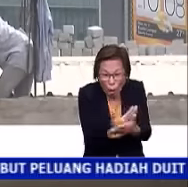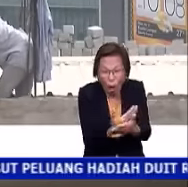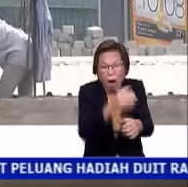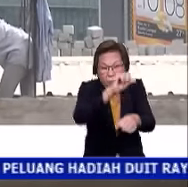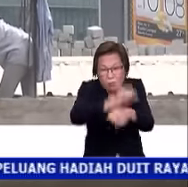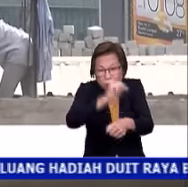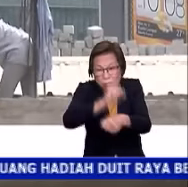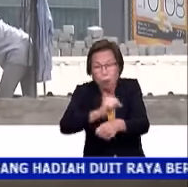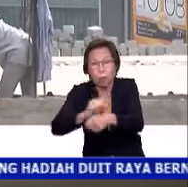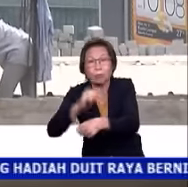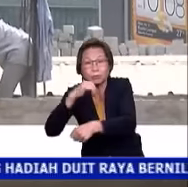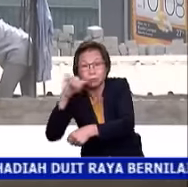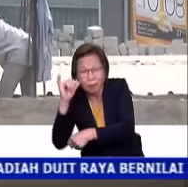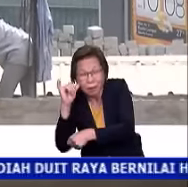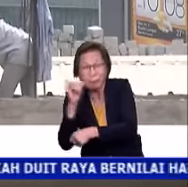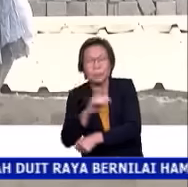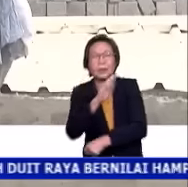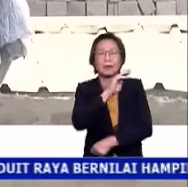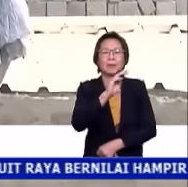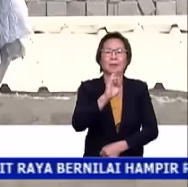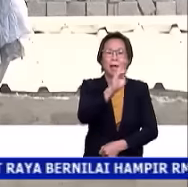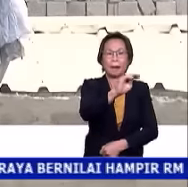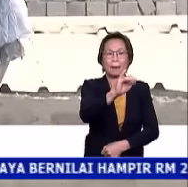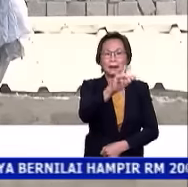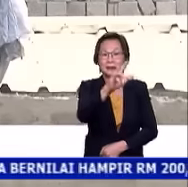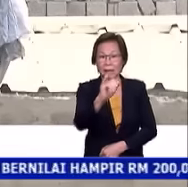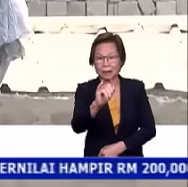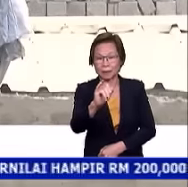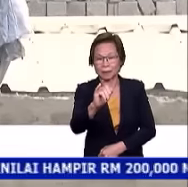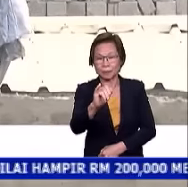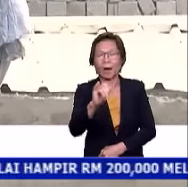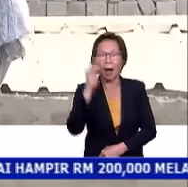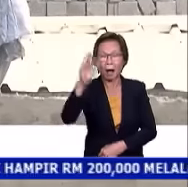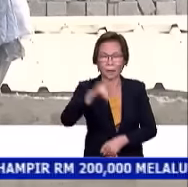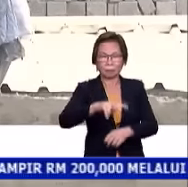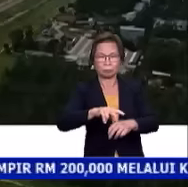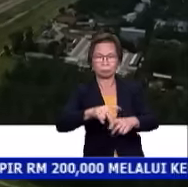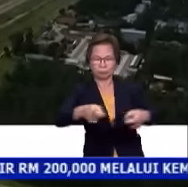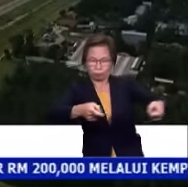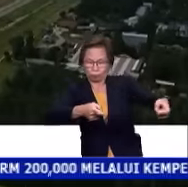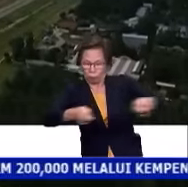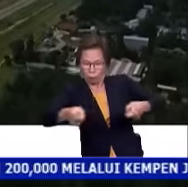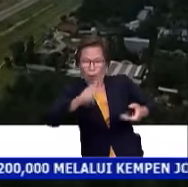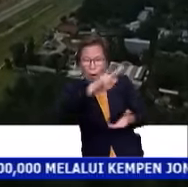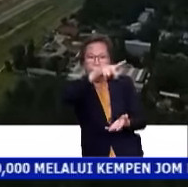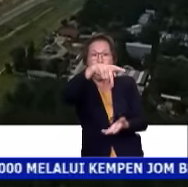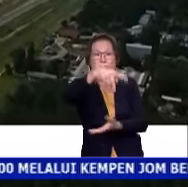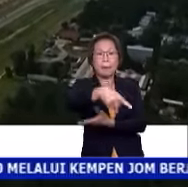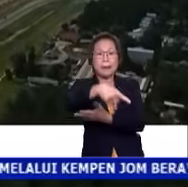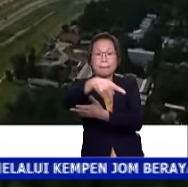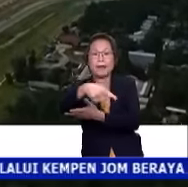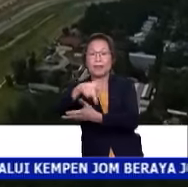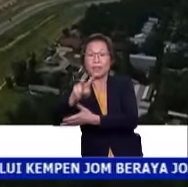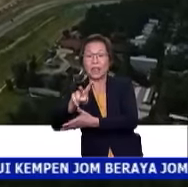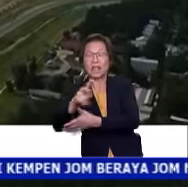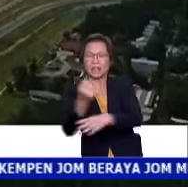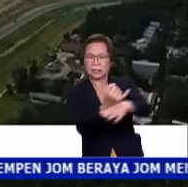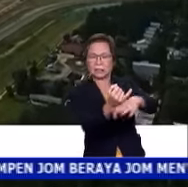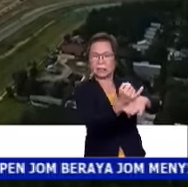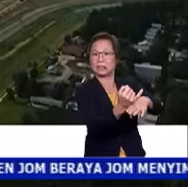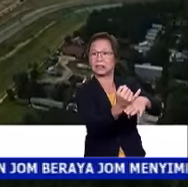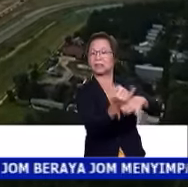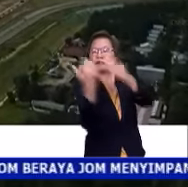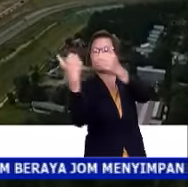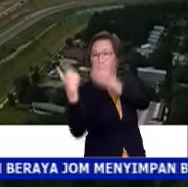tempat kerja. Jelas beliau, Kementerian Perdagangan Antarabangsa dan Industri akan menyelaras Pusat Pemberian Vaksin atau PPV Industri